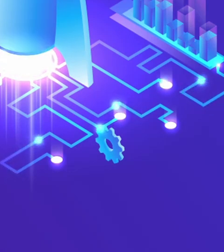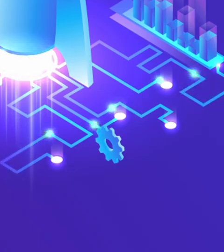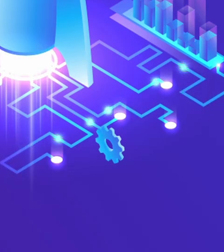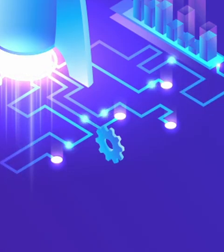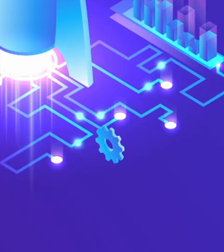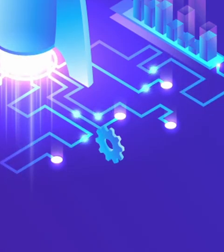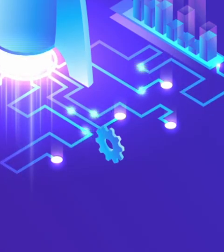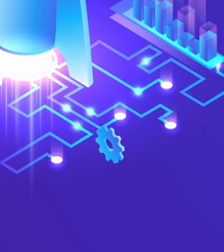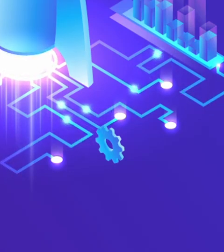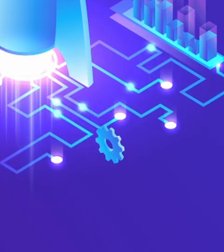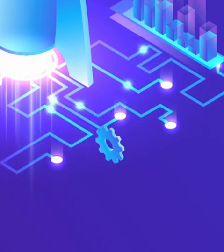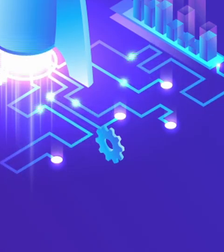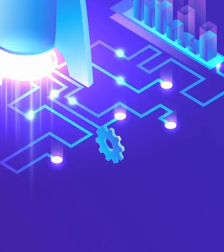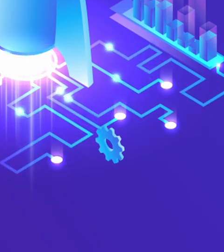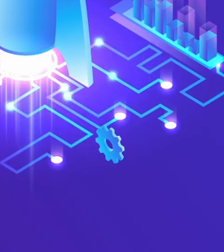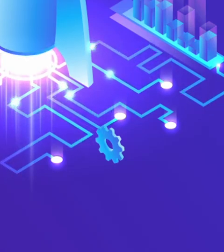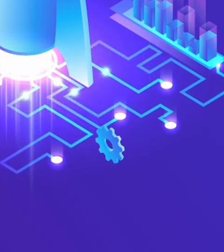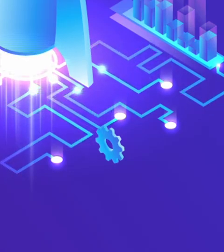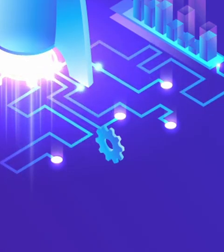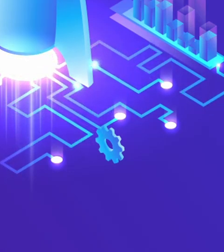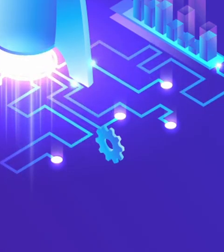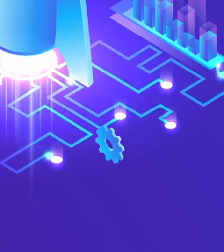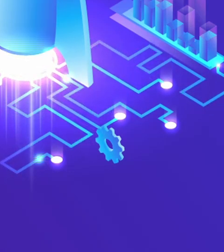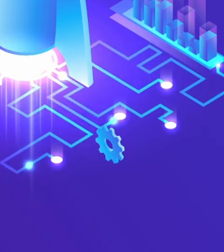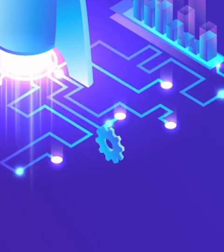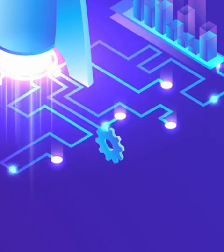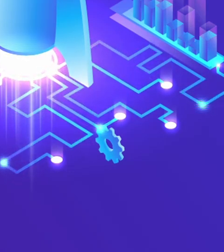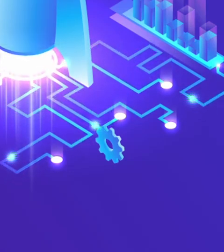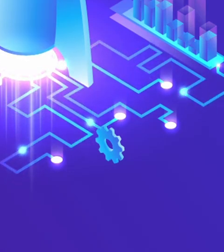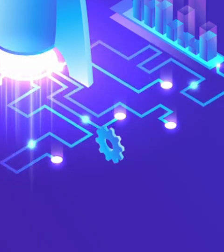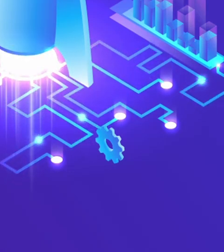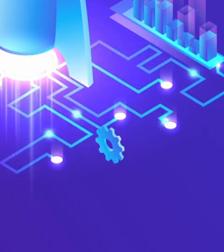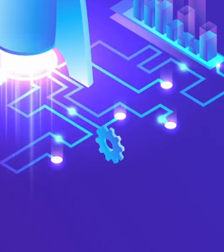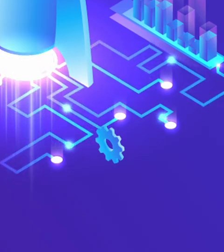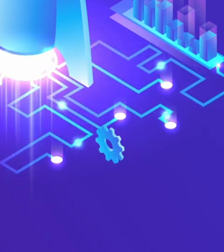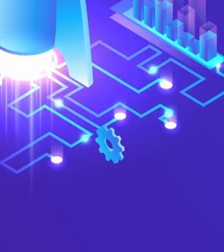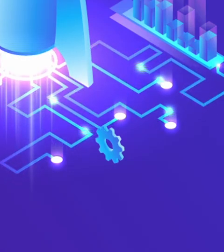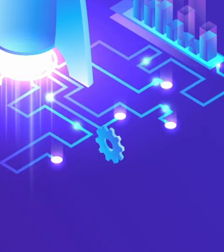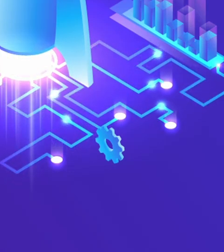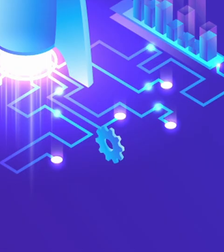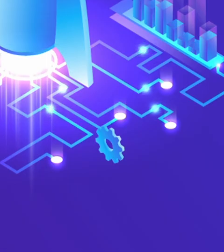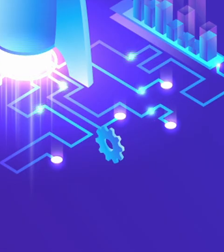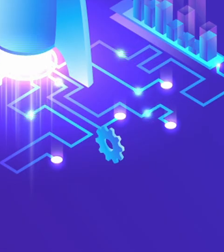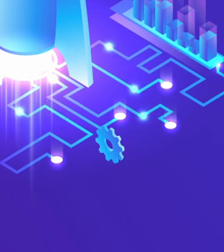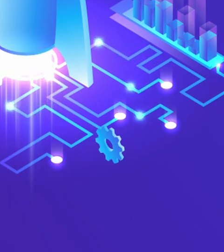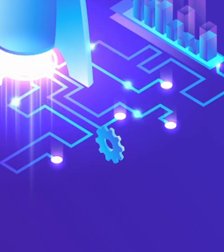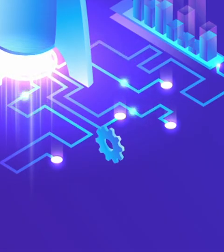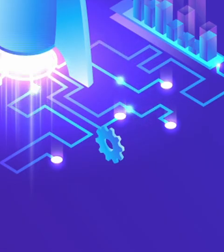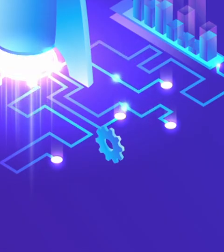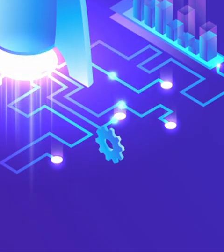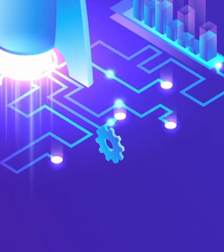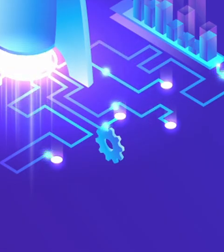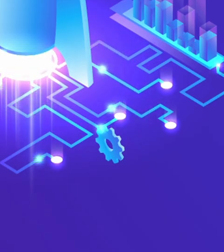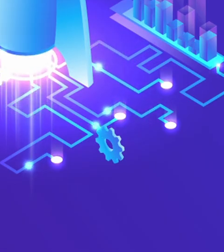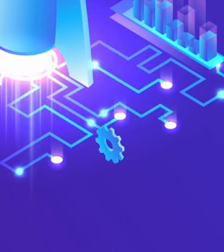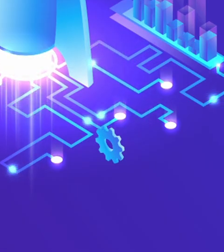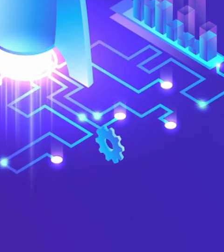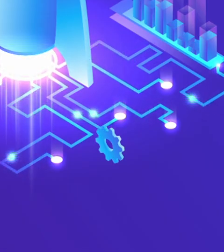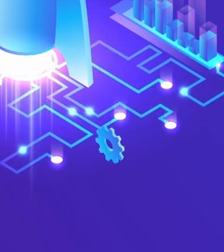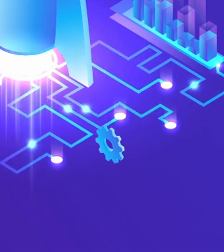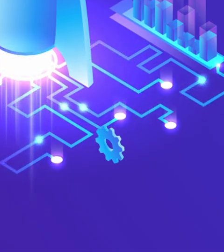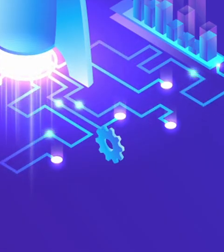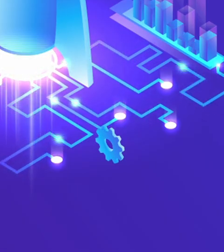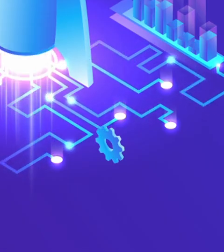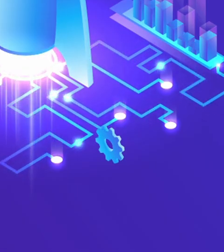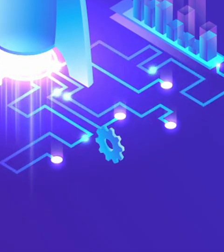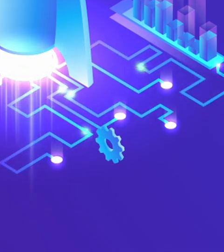마이뉴 유니버스, 나의 무한한 가능성의 공간. 여러분의 가능성이 무한하게 펼쳐질 공간. 국립목포대학교에서